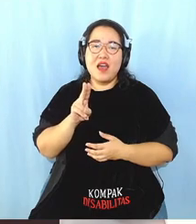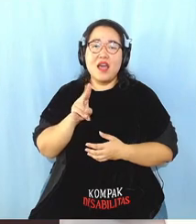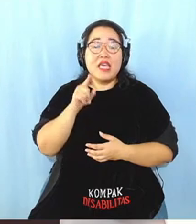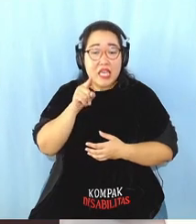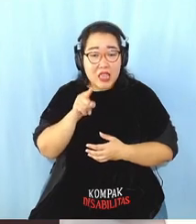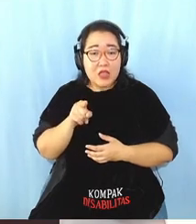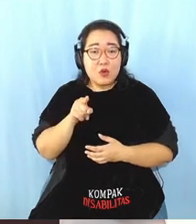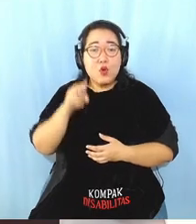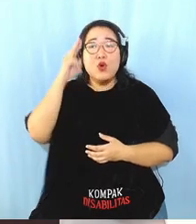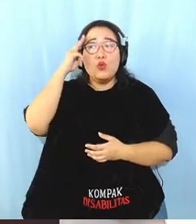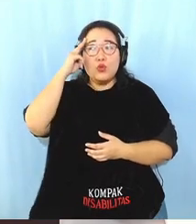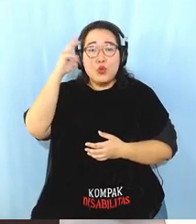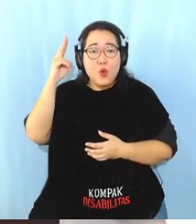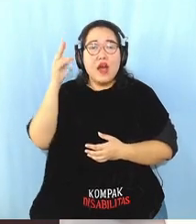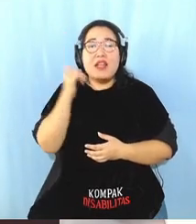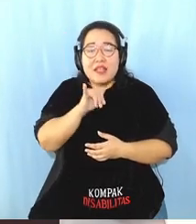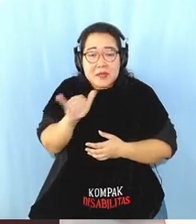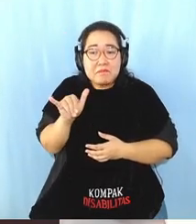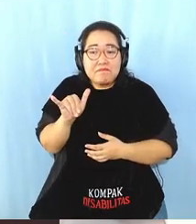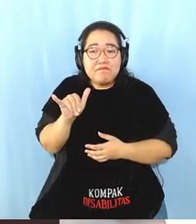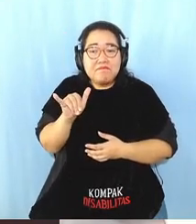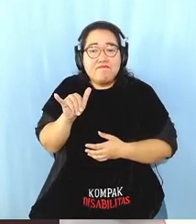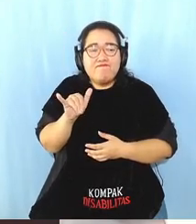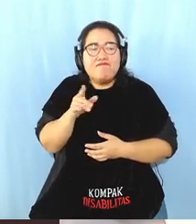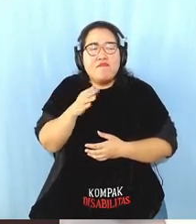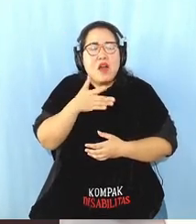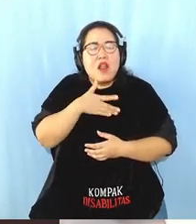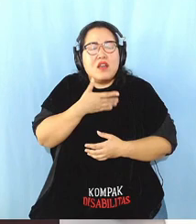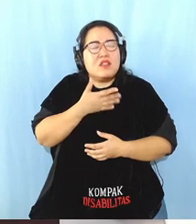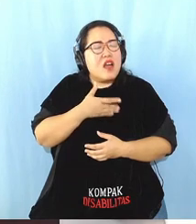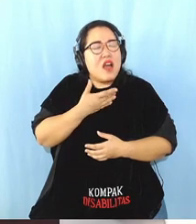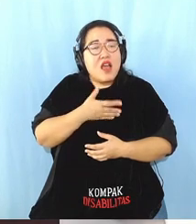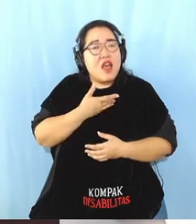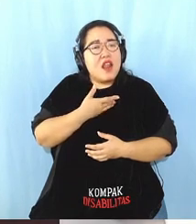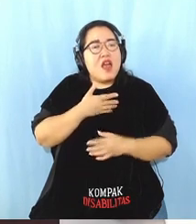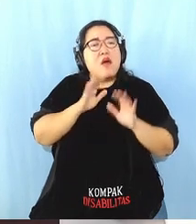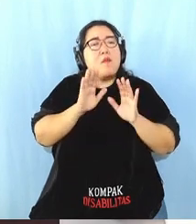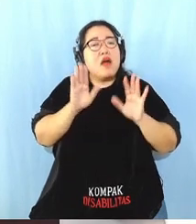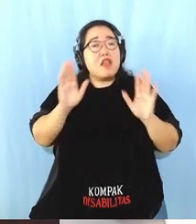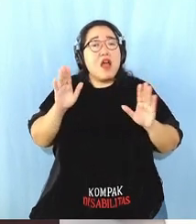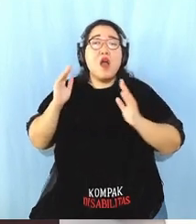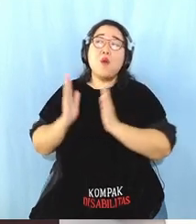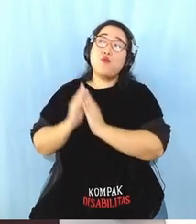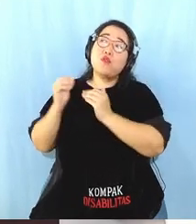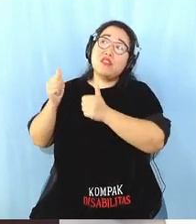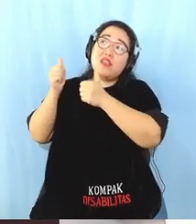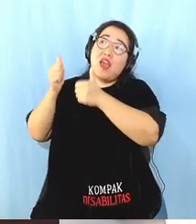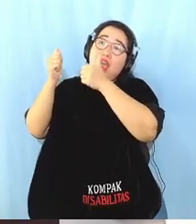benar-benar pujian, macam-macam pujian, tetapi juga